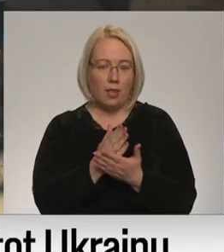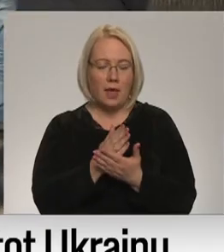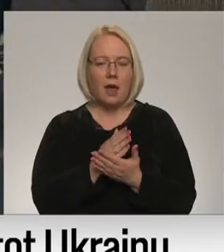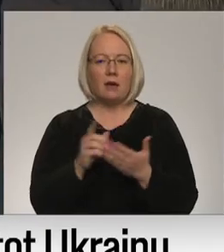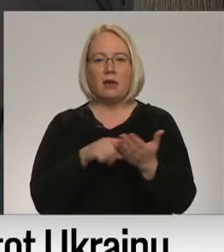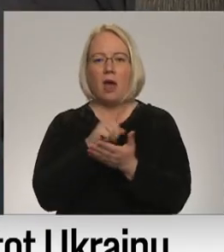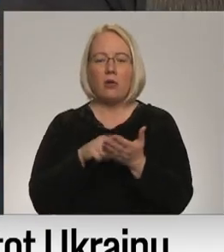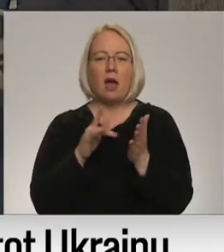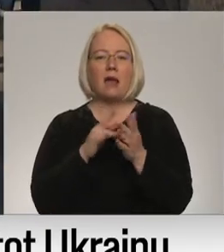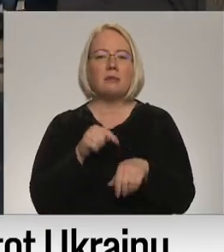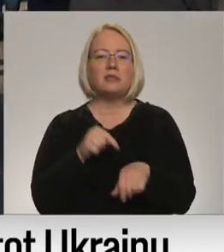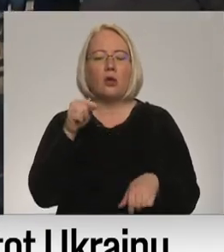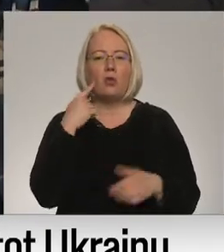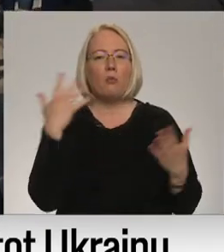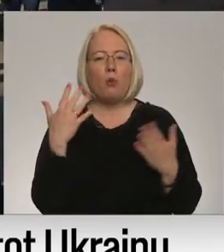domām jūs nācāt?